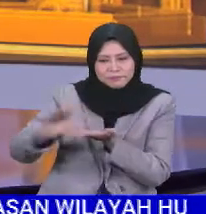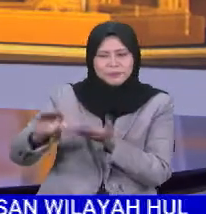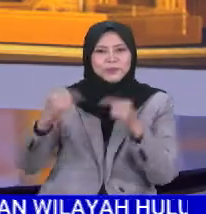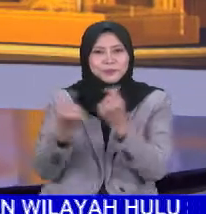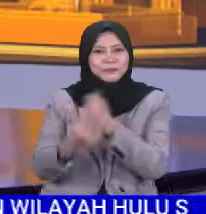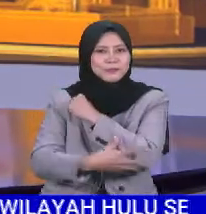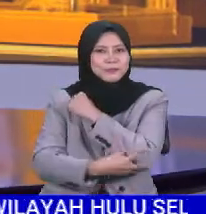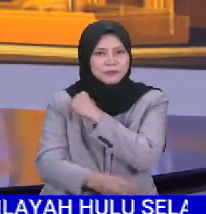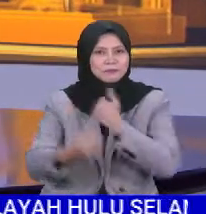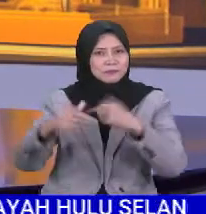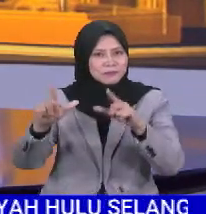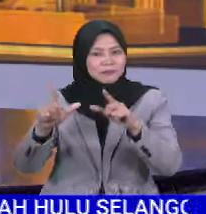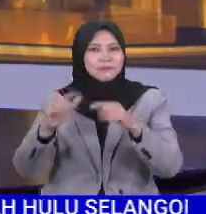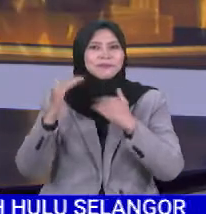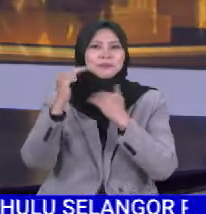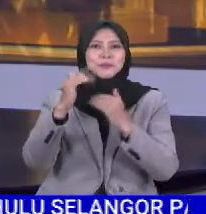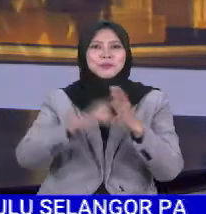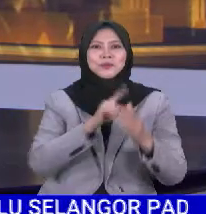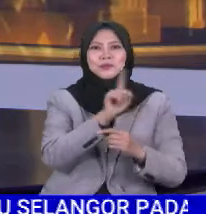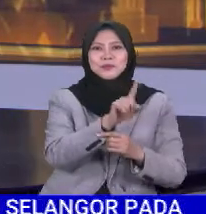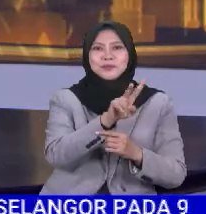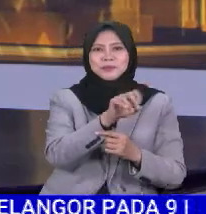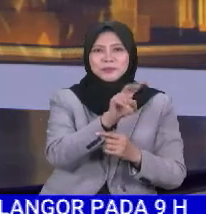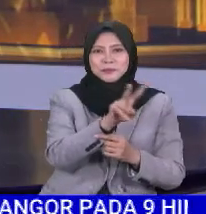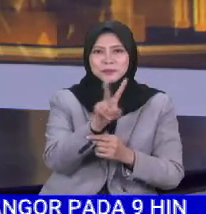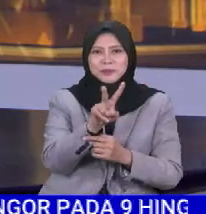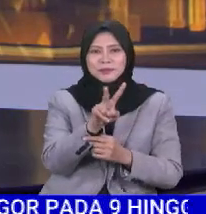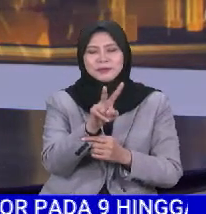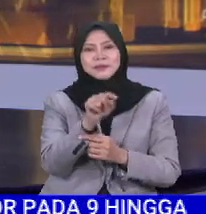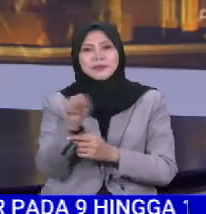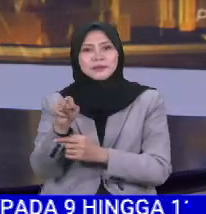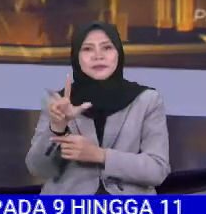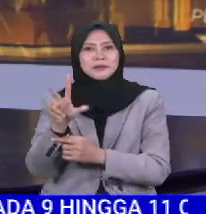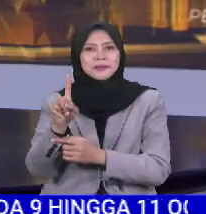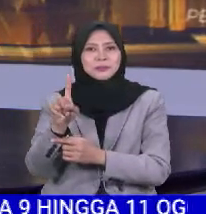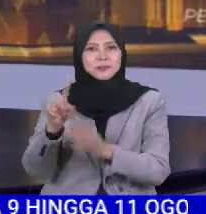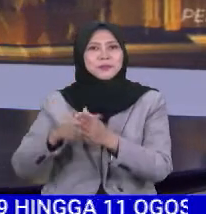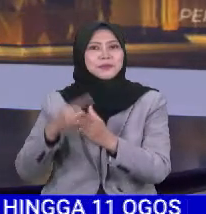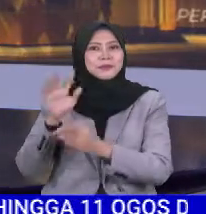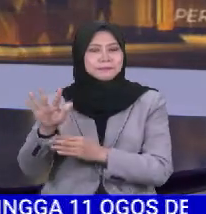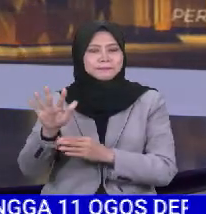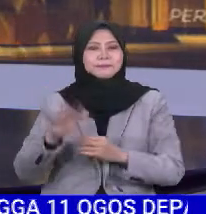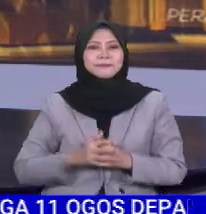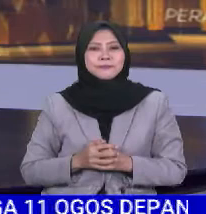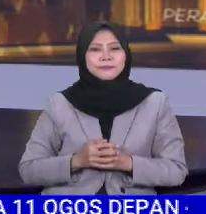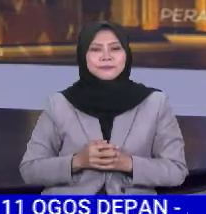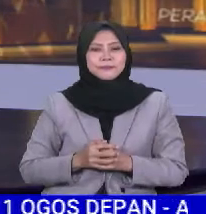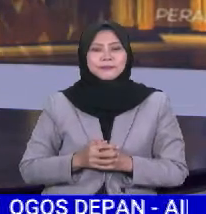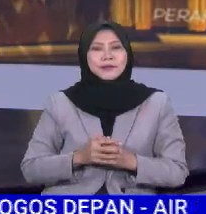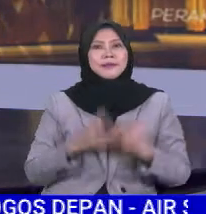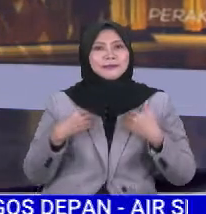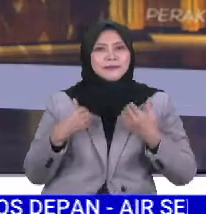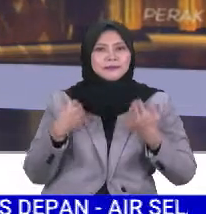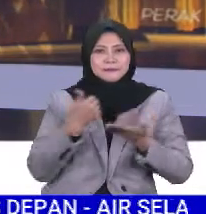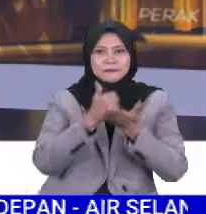golongan asnaful berkelayakan dalam tempoh Zainuri 2022 sehingga 31 Amel lalu ia menerusi pelbagai